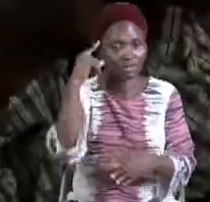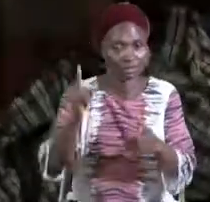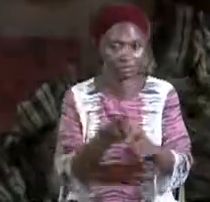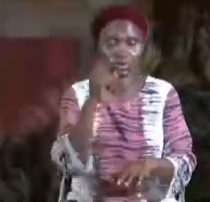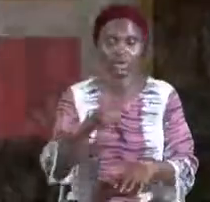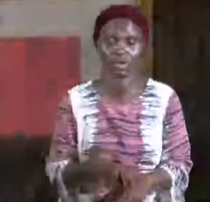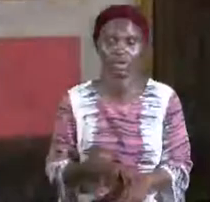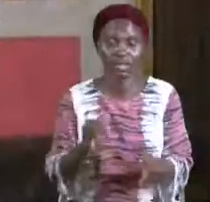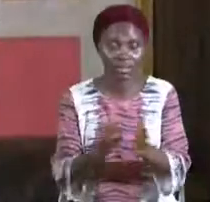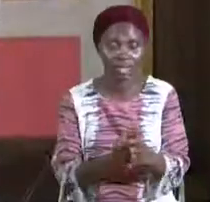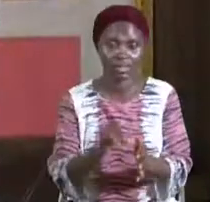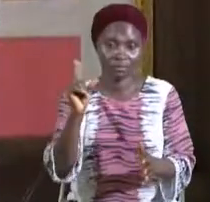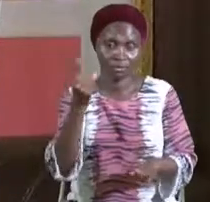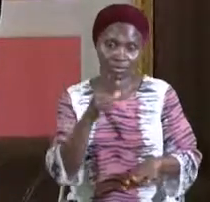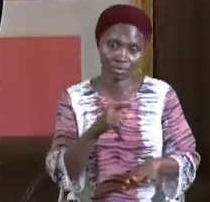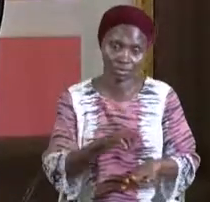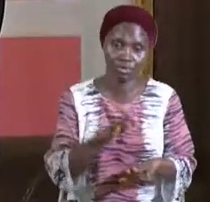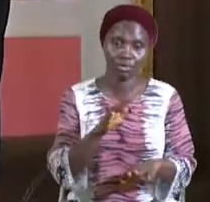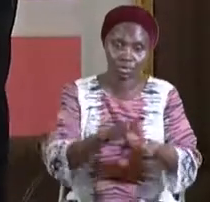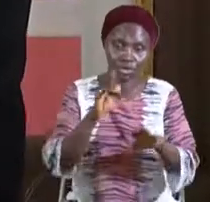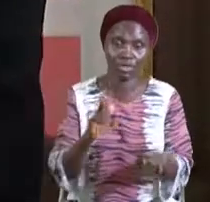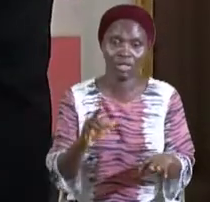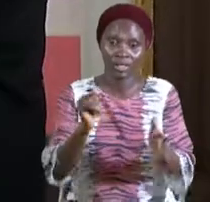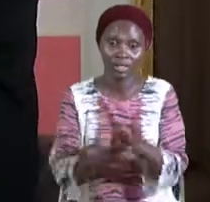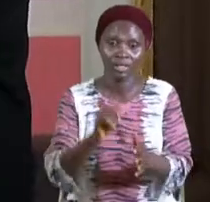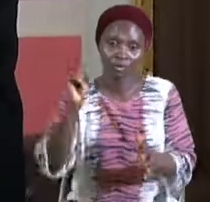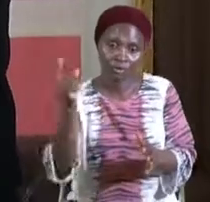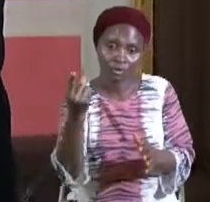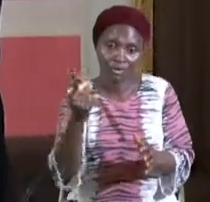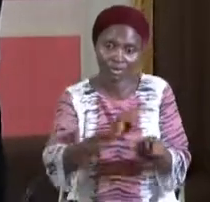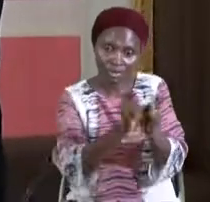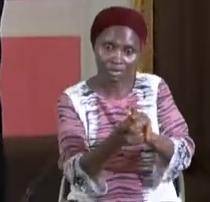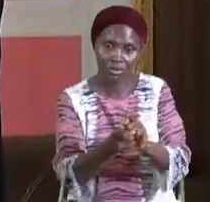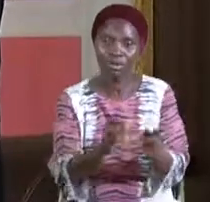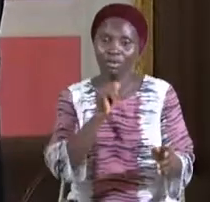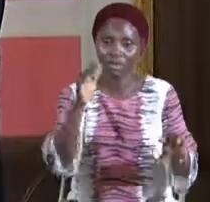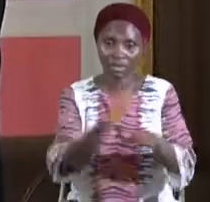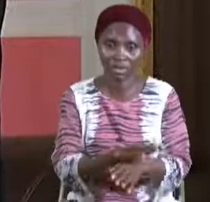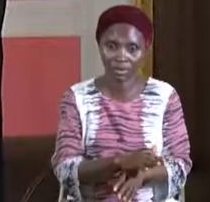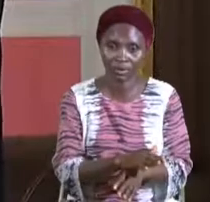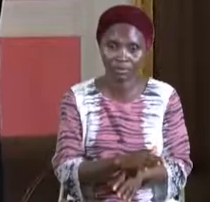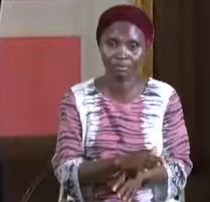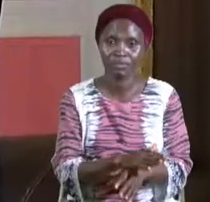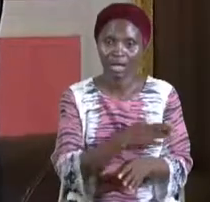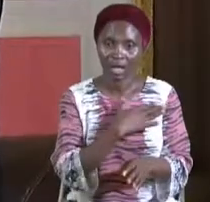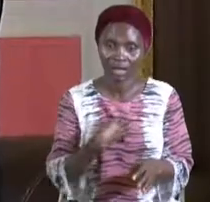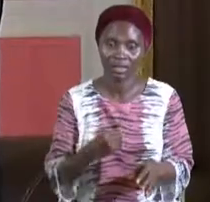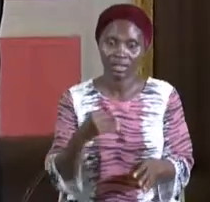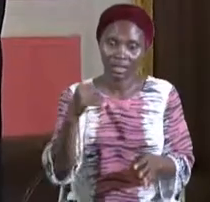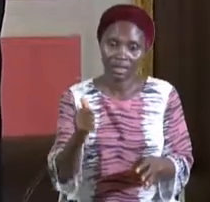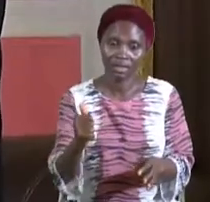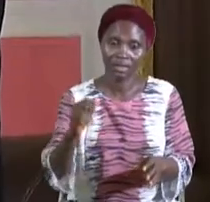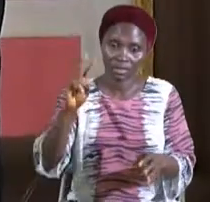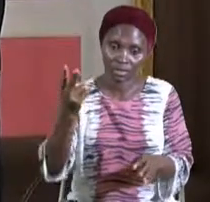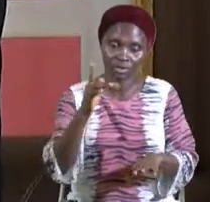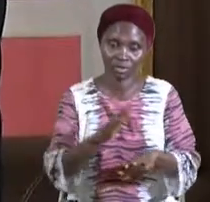ce premier miracle, cette première transformation n'est pas suffisante, et tu vois faiblement la seconde touche, une